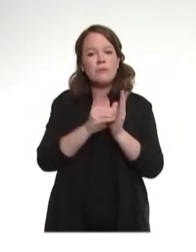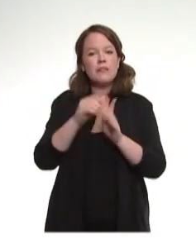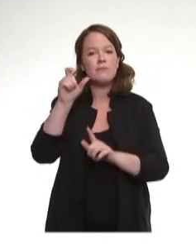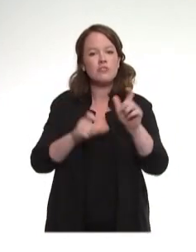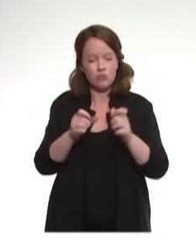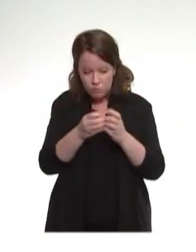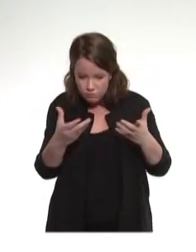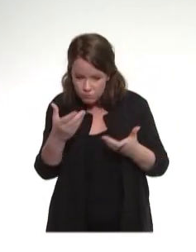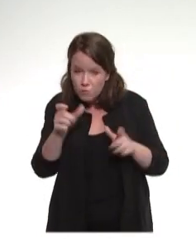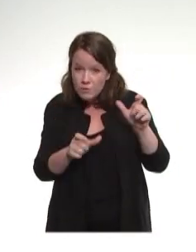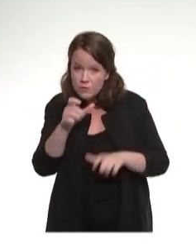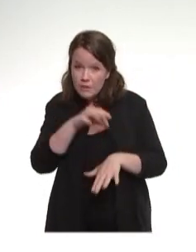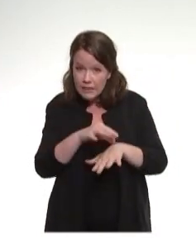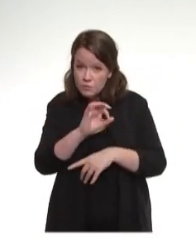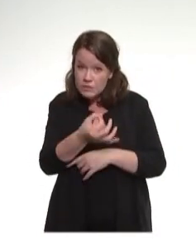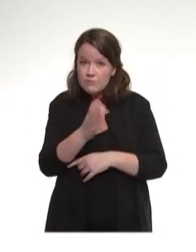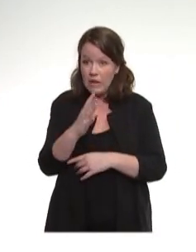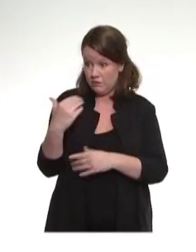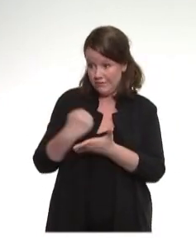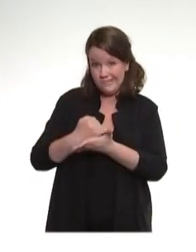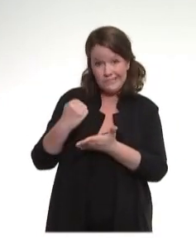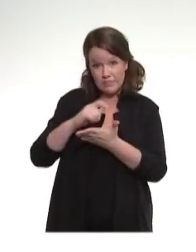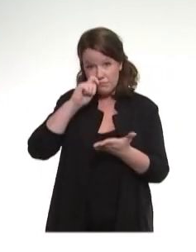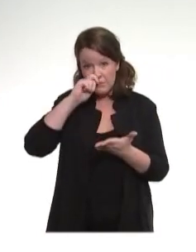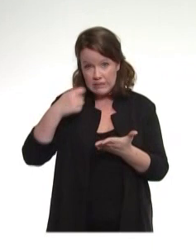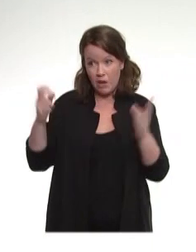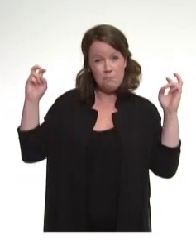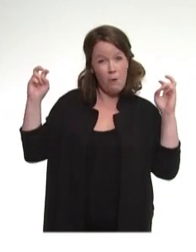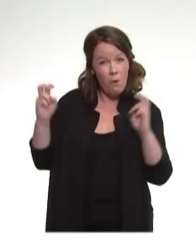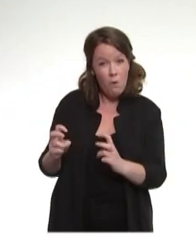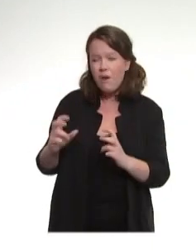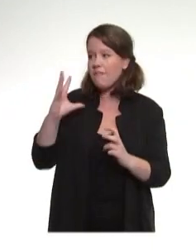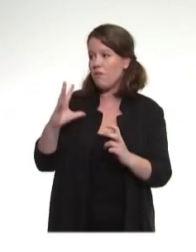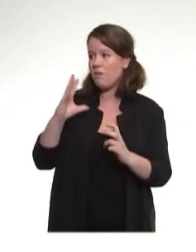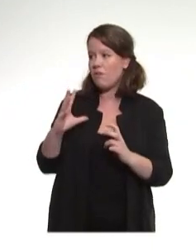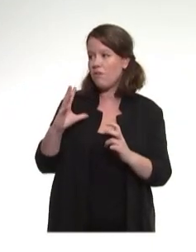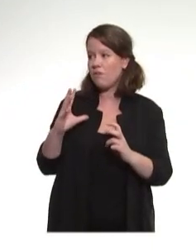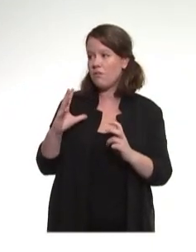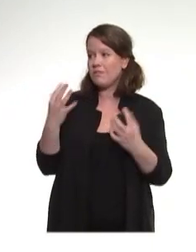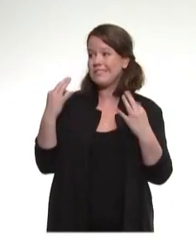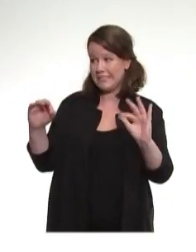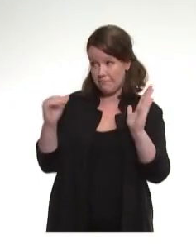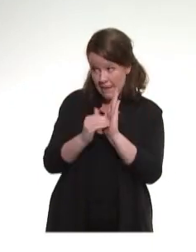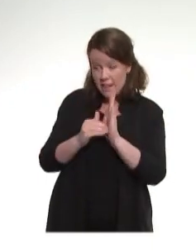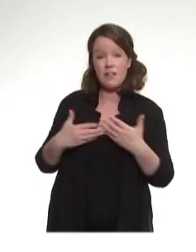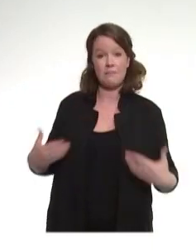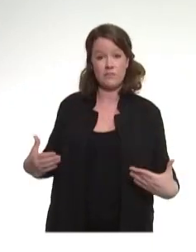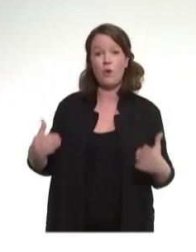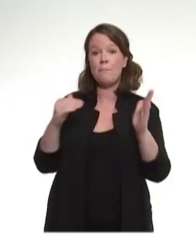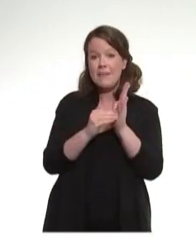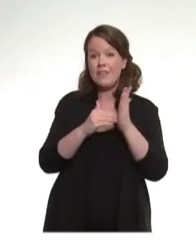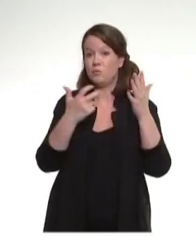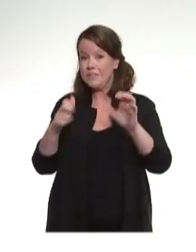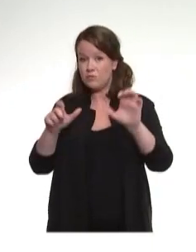test pour 100000 habitants la semaine du 14 au 20 septembre à 1800 à 75 tess pour 100000 habitants la semaine dernière